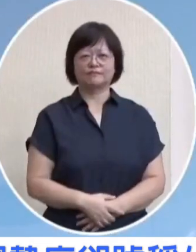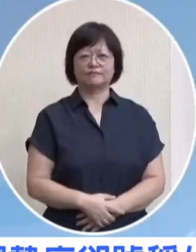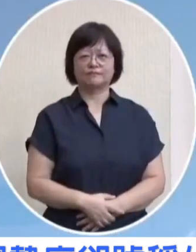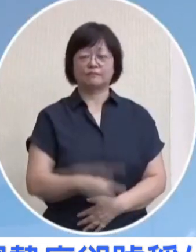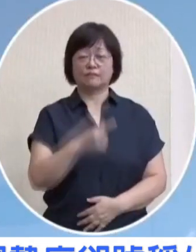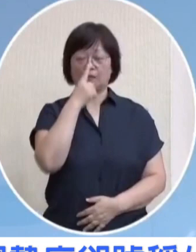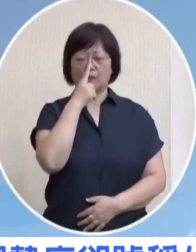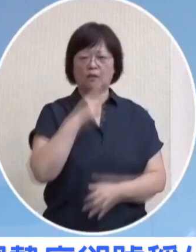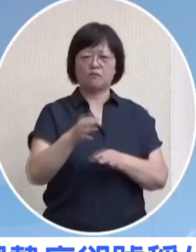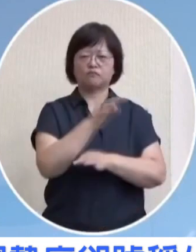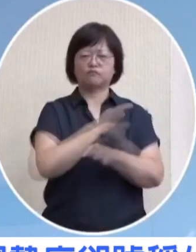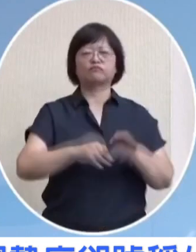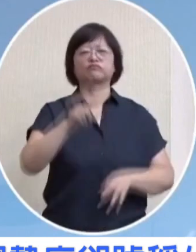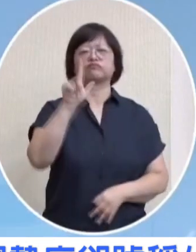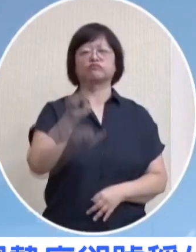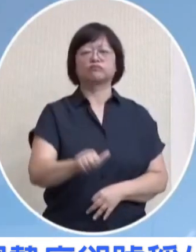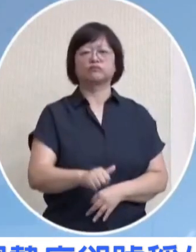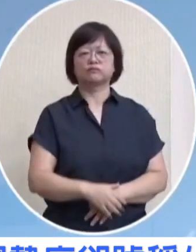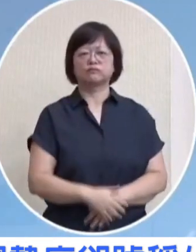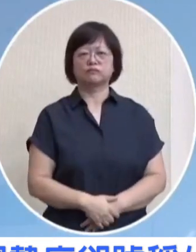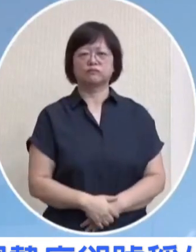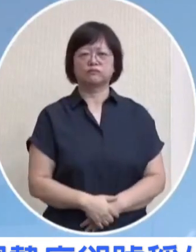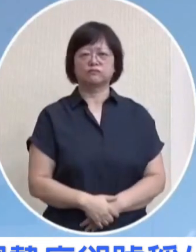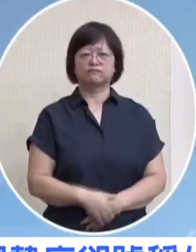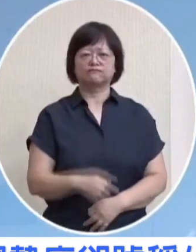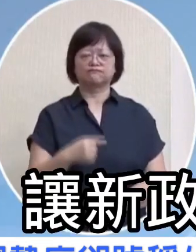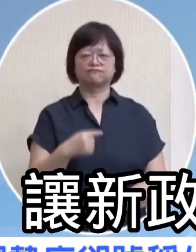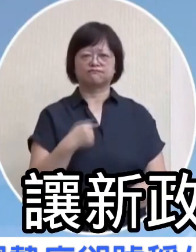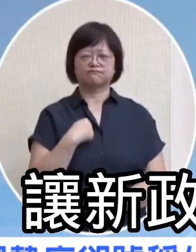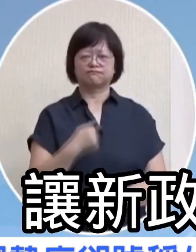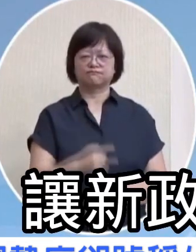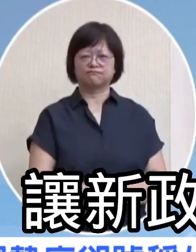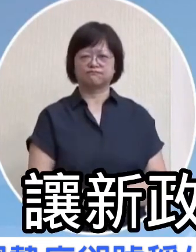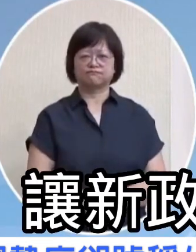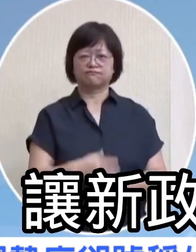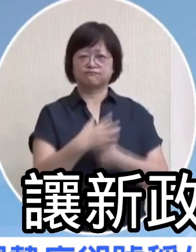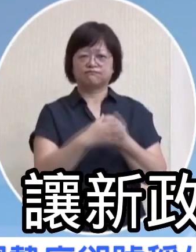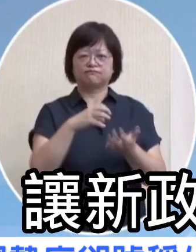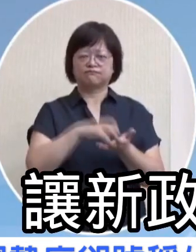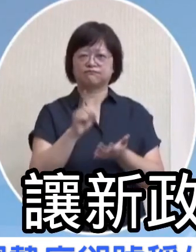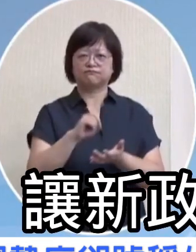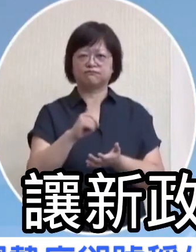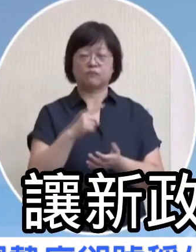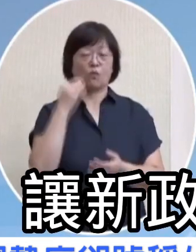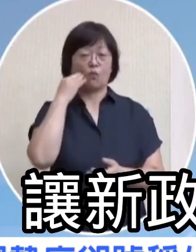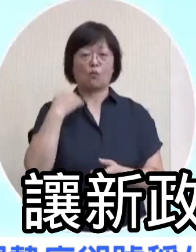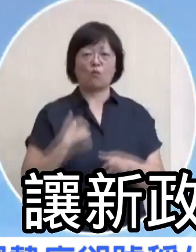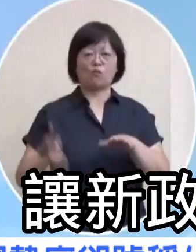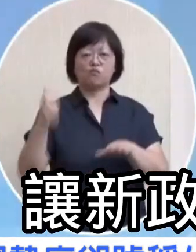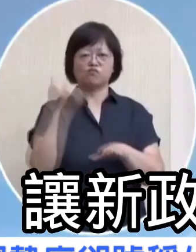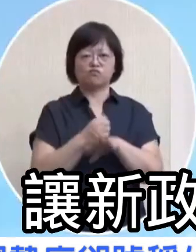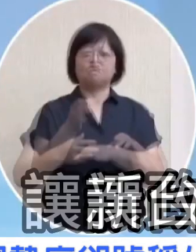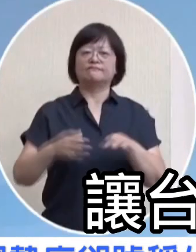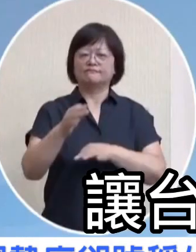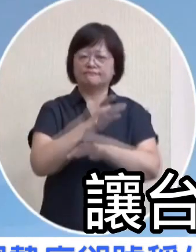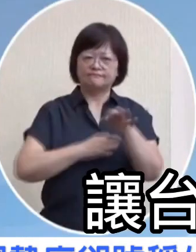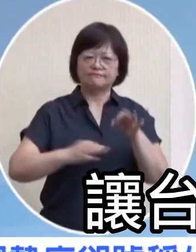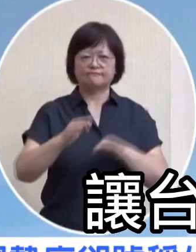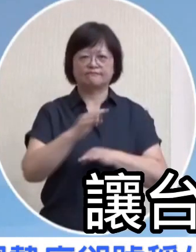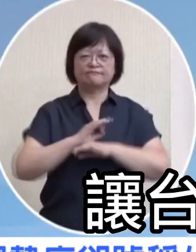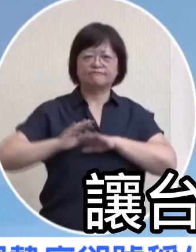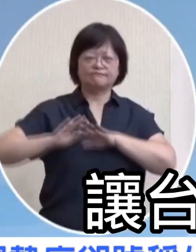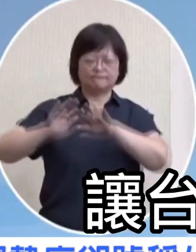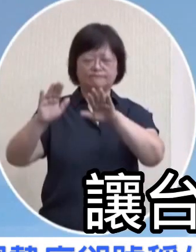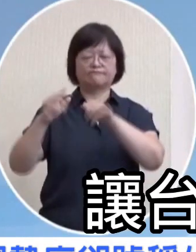营能力，我保证有能力让新政府的经济成长率超过1倍，让台